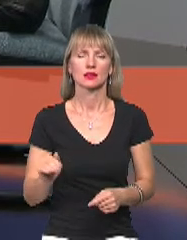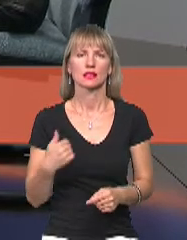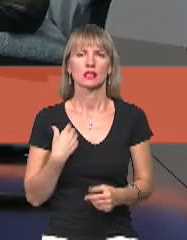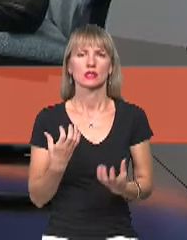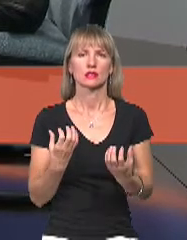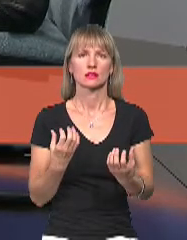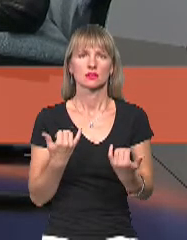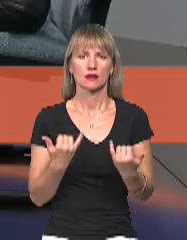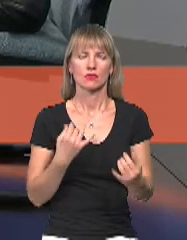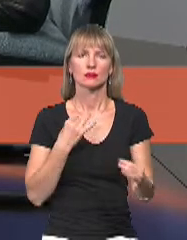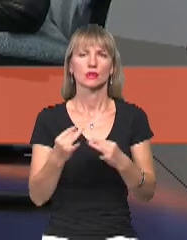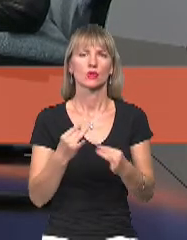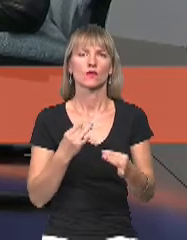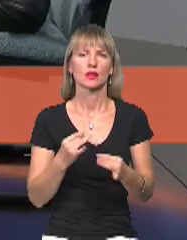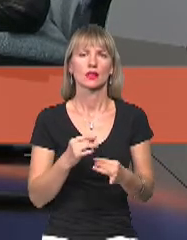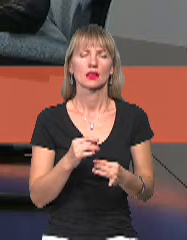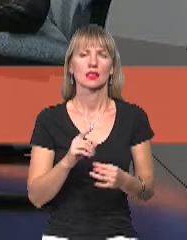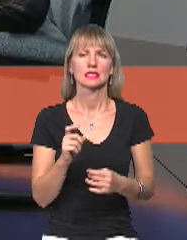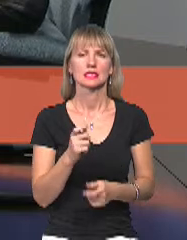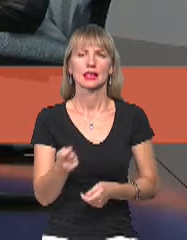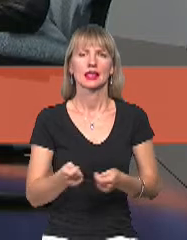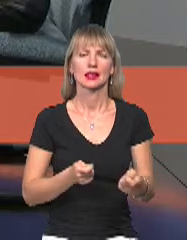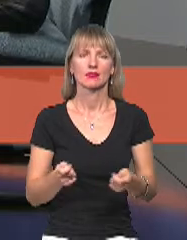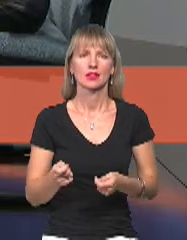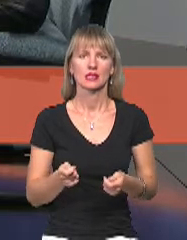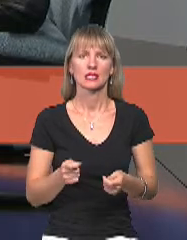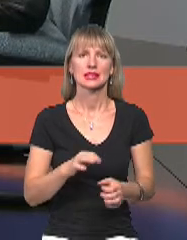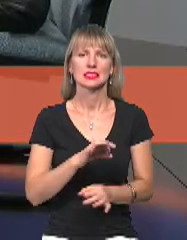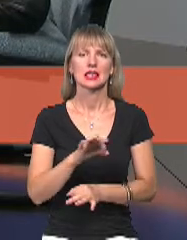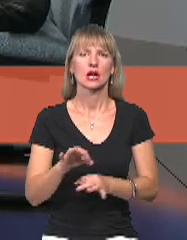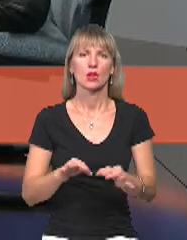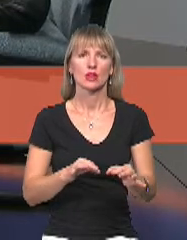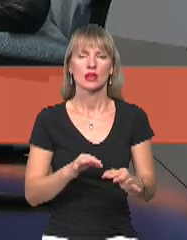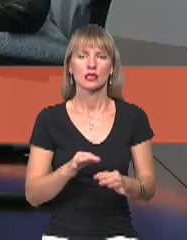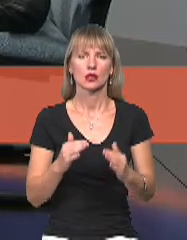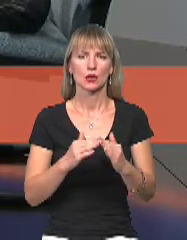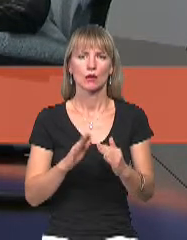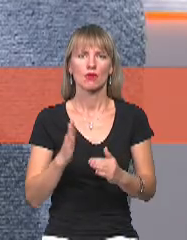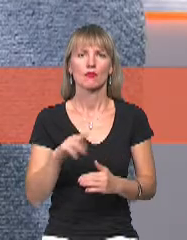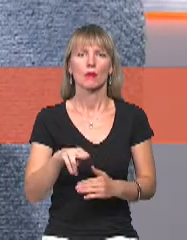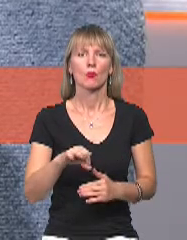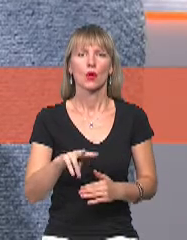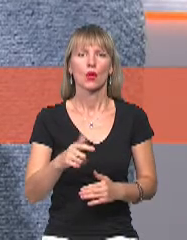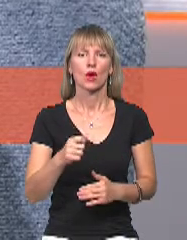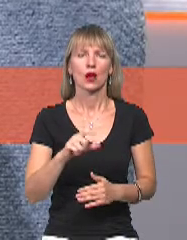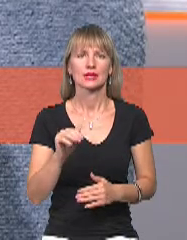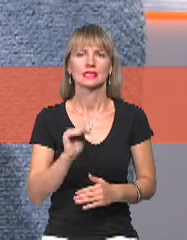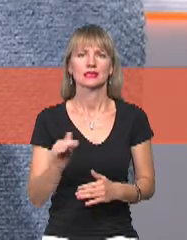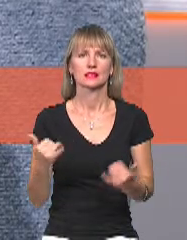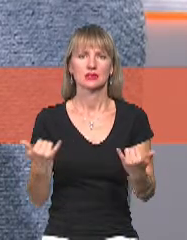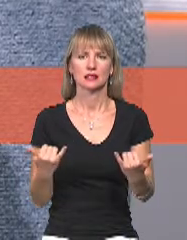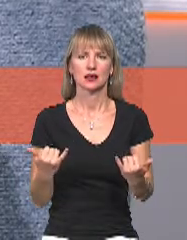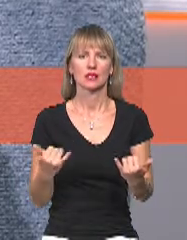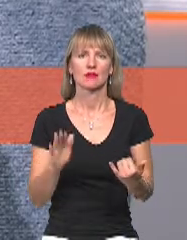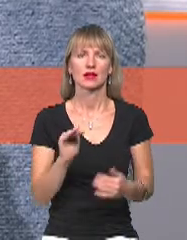сьогодні спілкувалася з керівницею сиротинця в Пологах, і вона повідомила, що наразі діти знаходяться